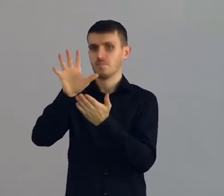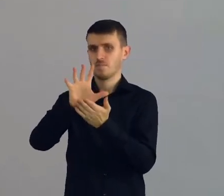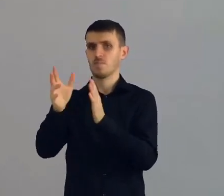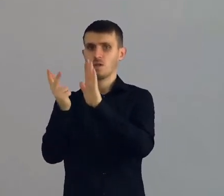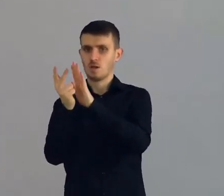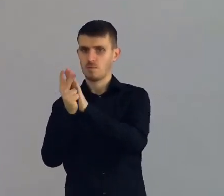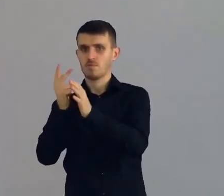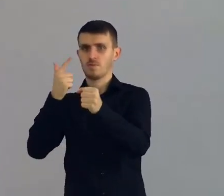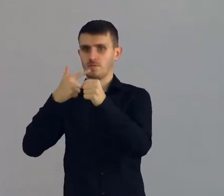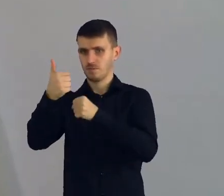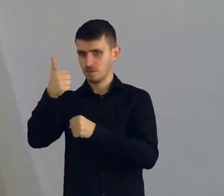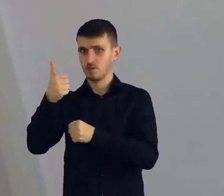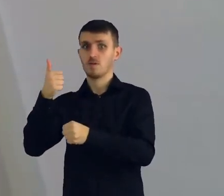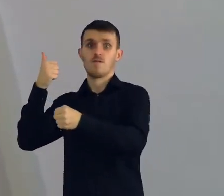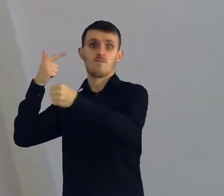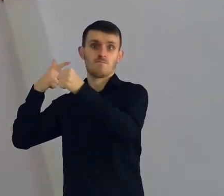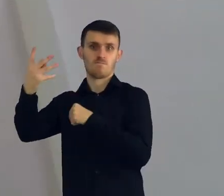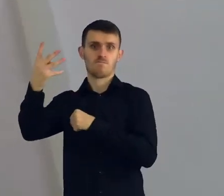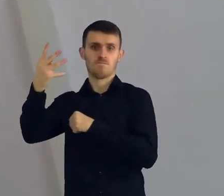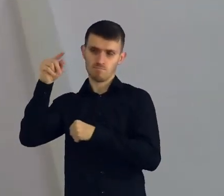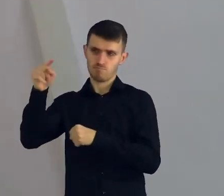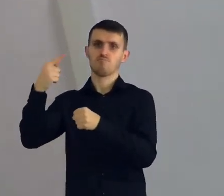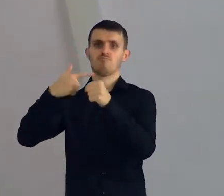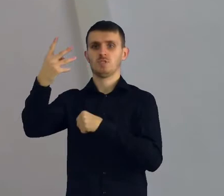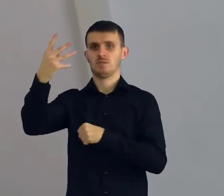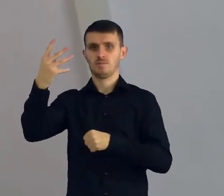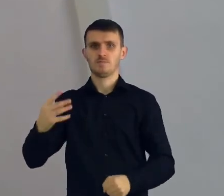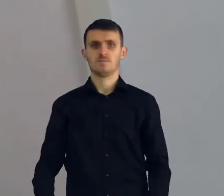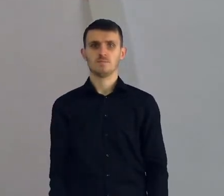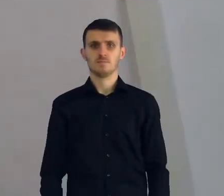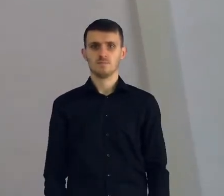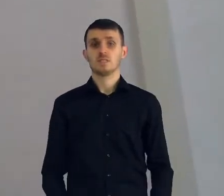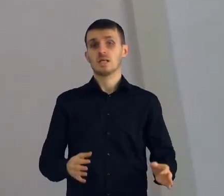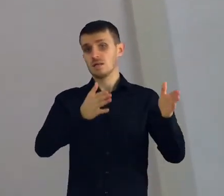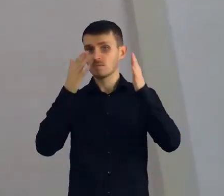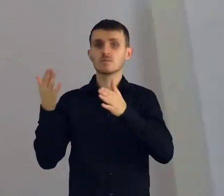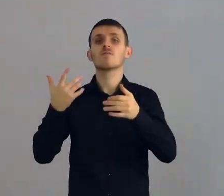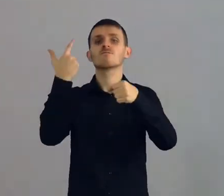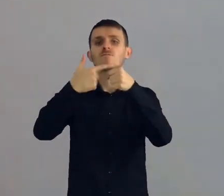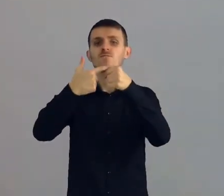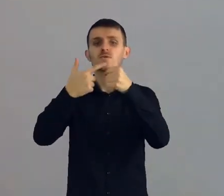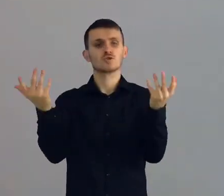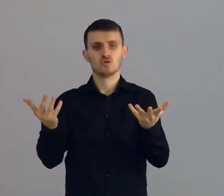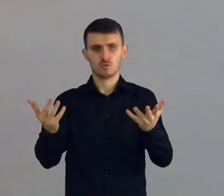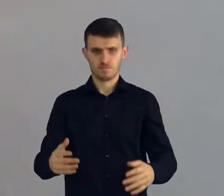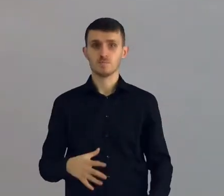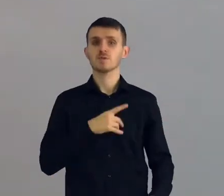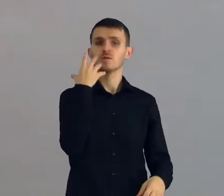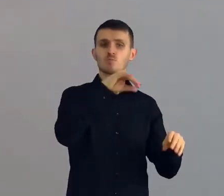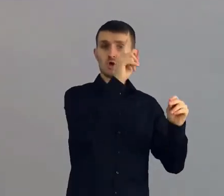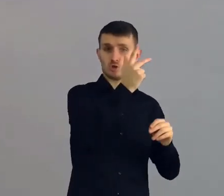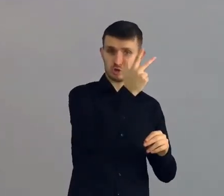369 12 15 18 21 24 jeszcze jedno